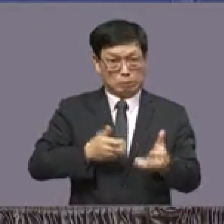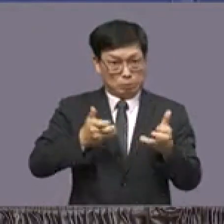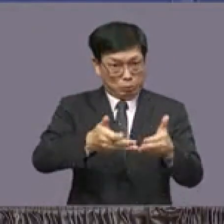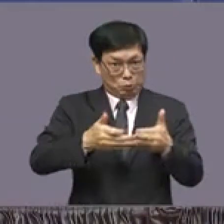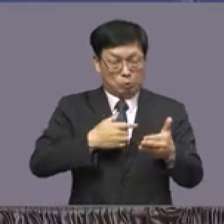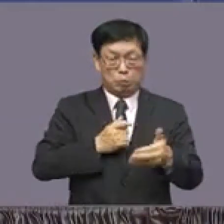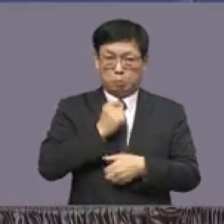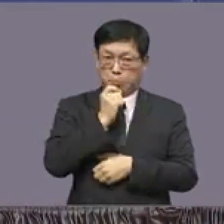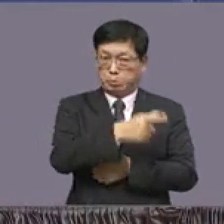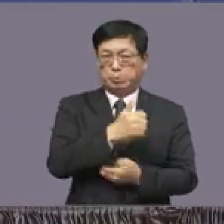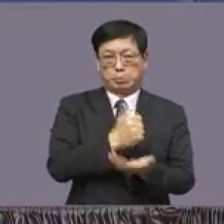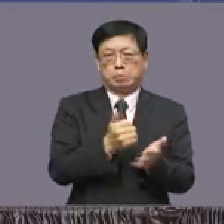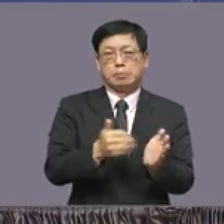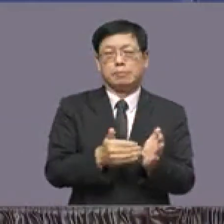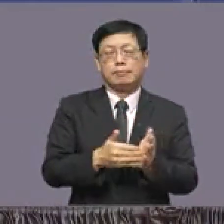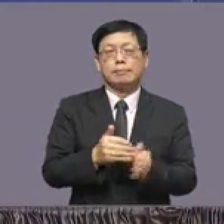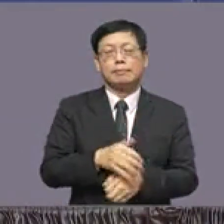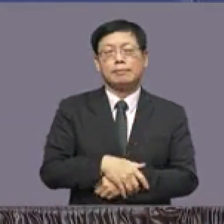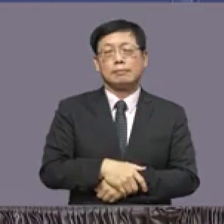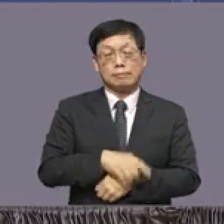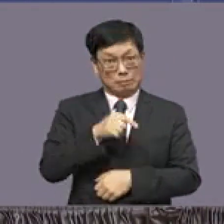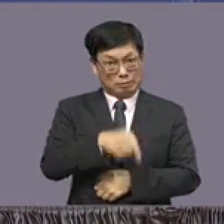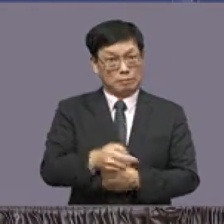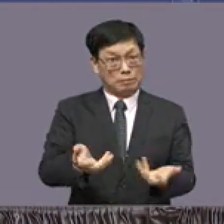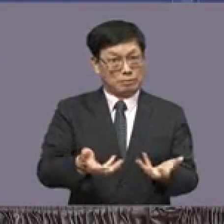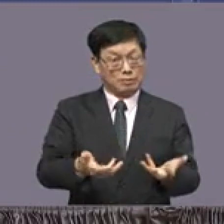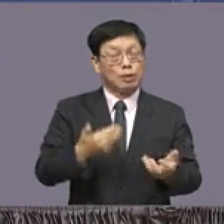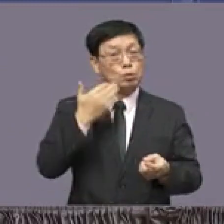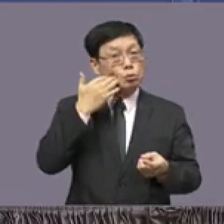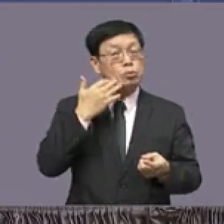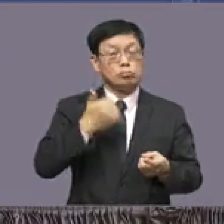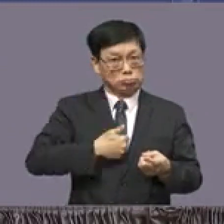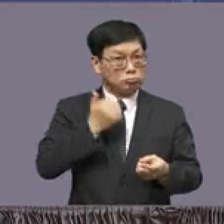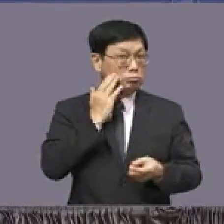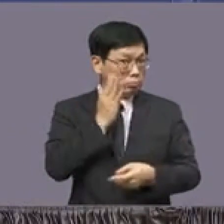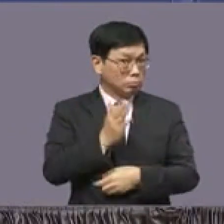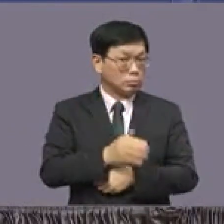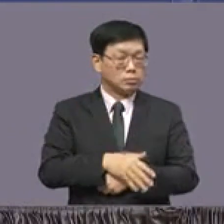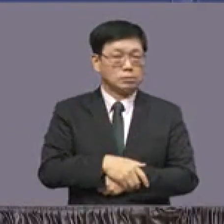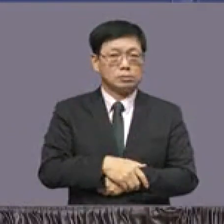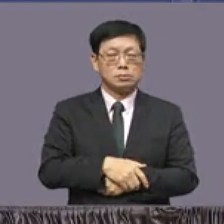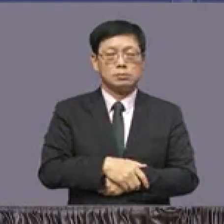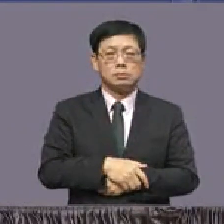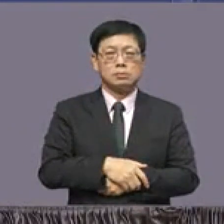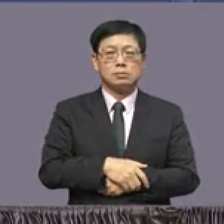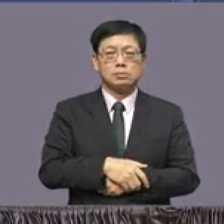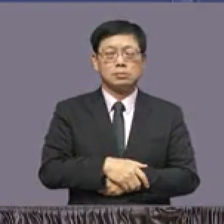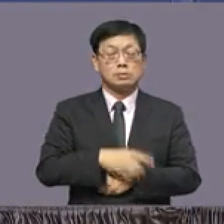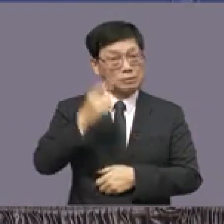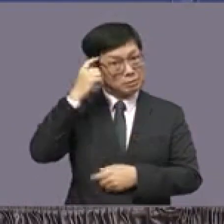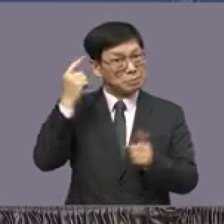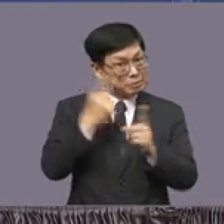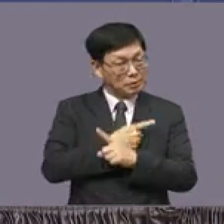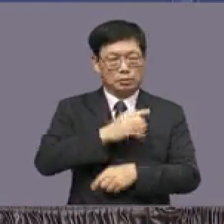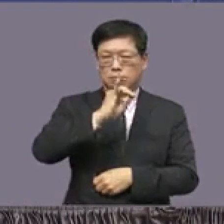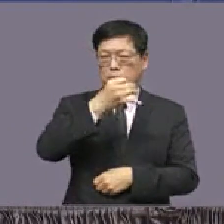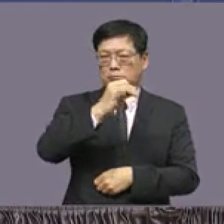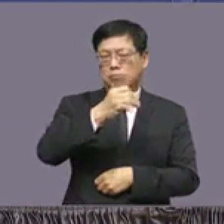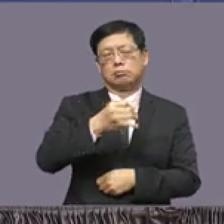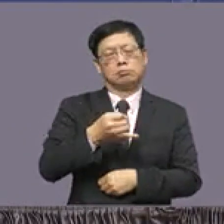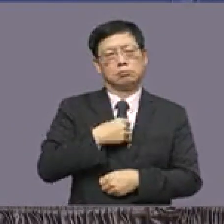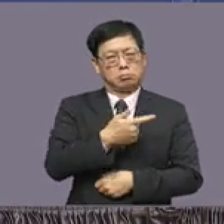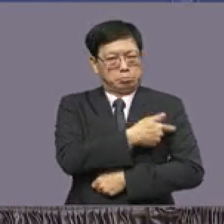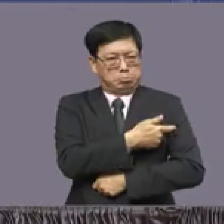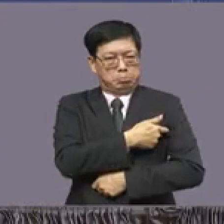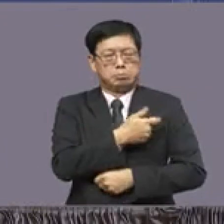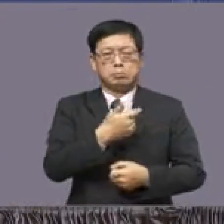的阶段的进展哦。那这个进展如果能够顺利执行，也就是说有1000万剂左右的